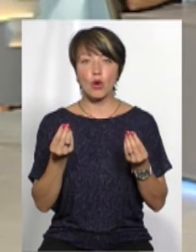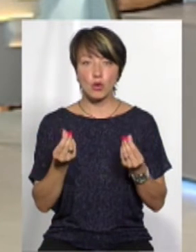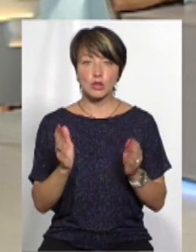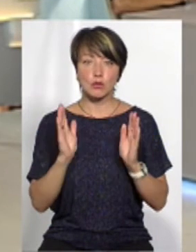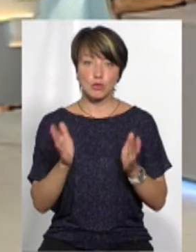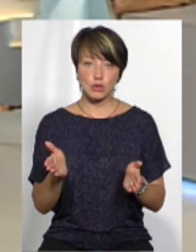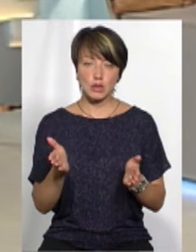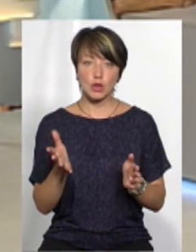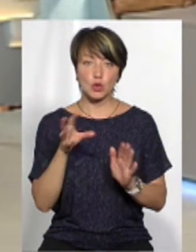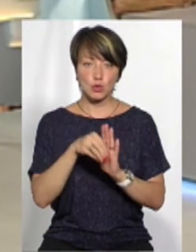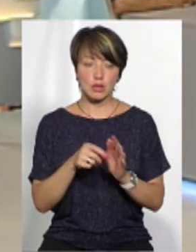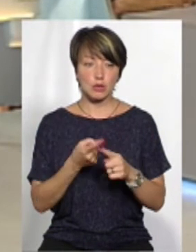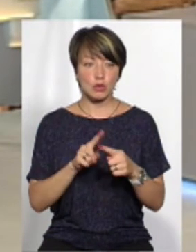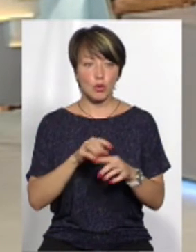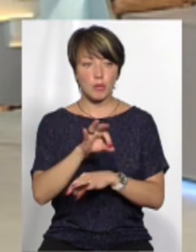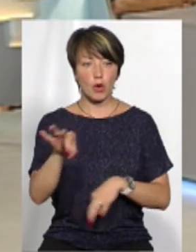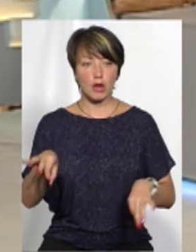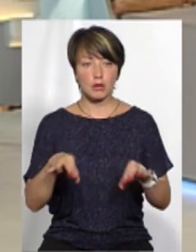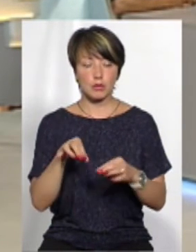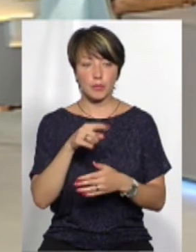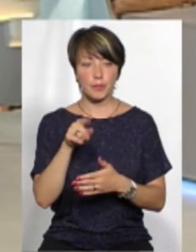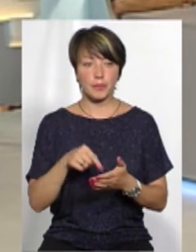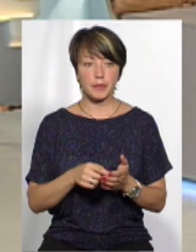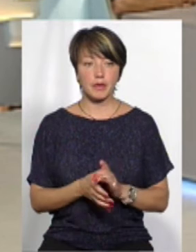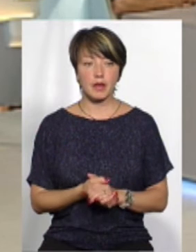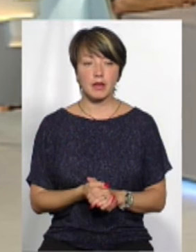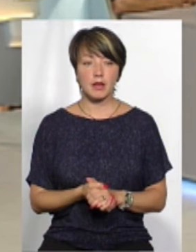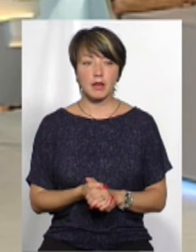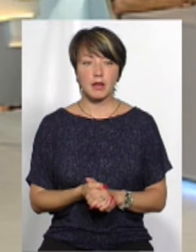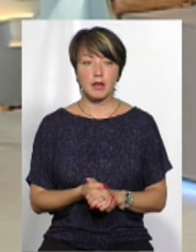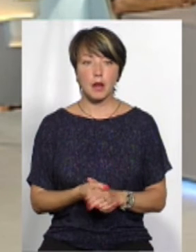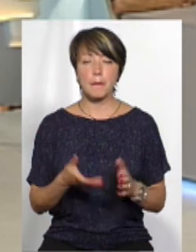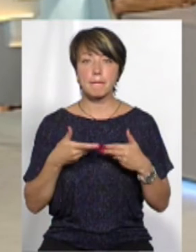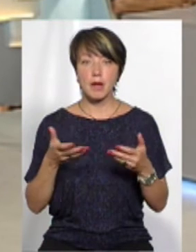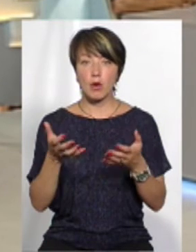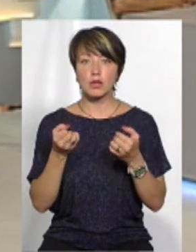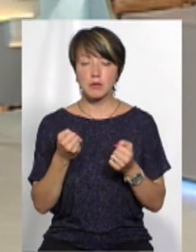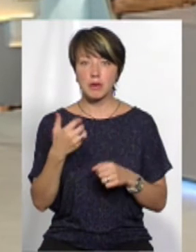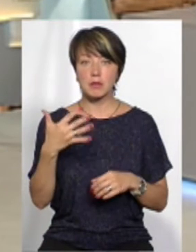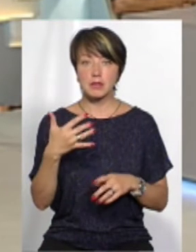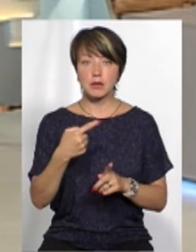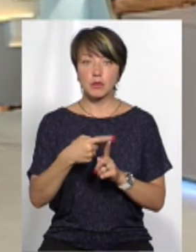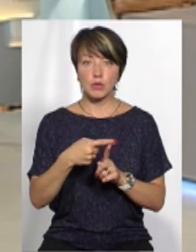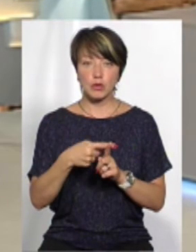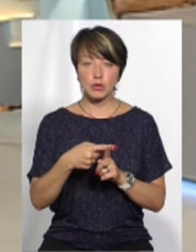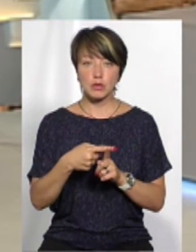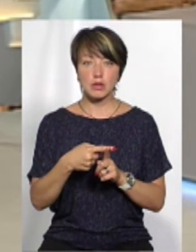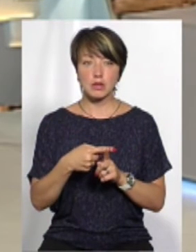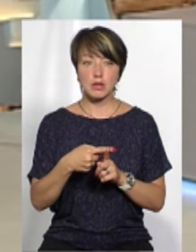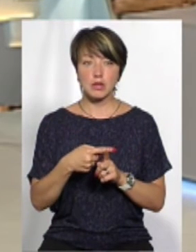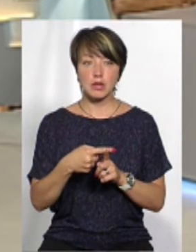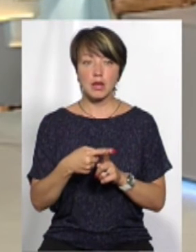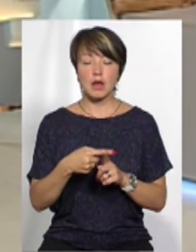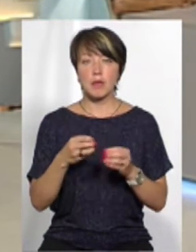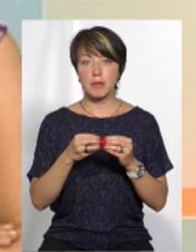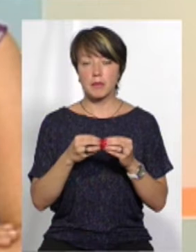будете долучати до цього проєкту? Ми отримали 50, і плюс там, по-моєму, 15%